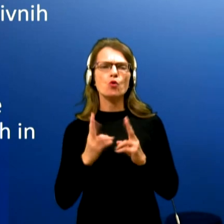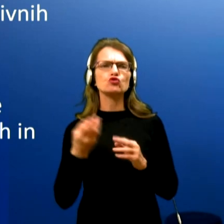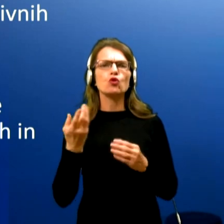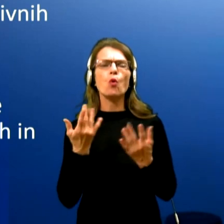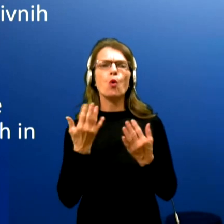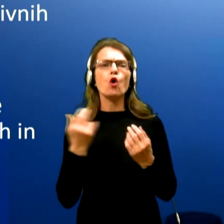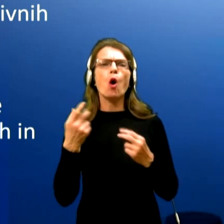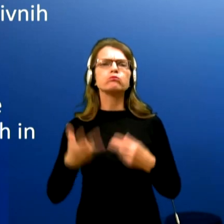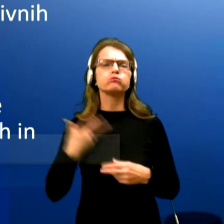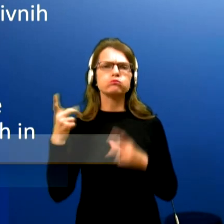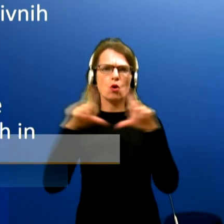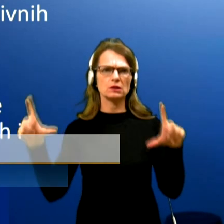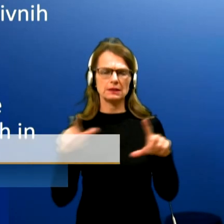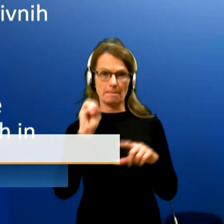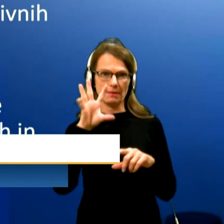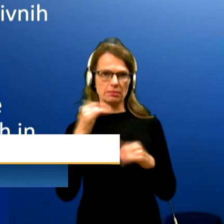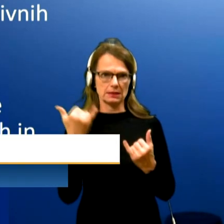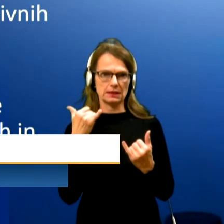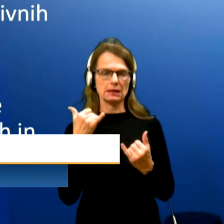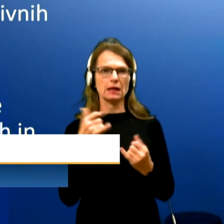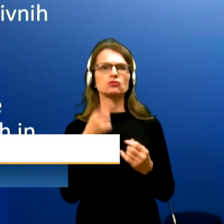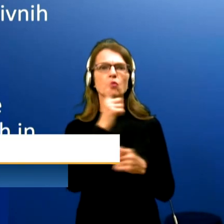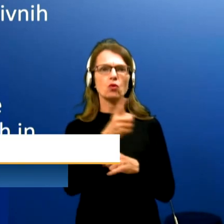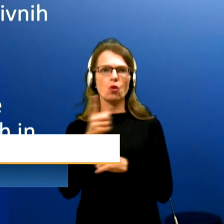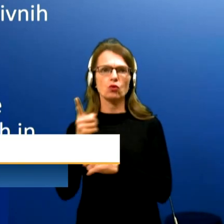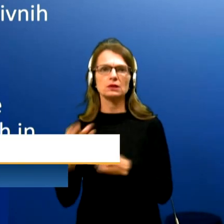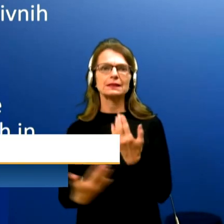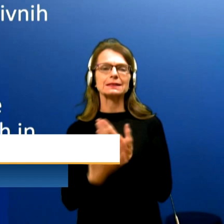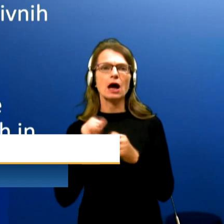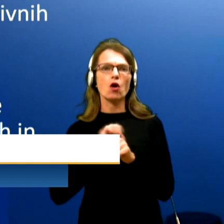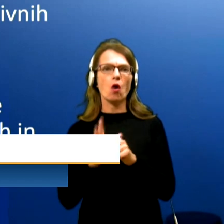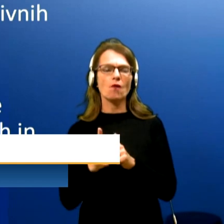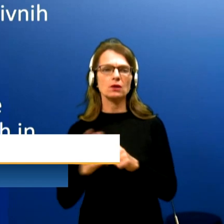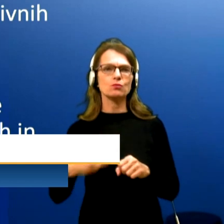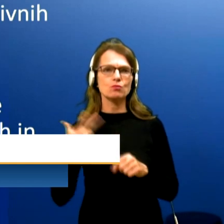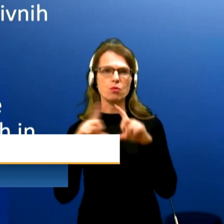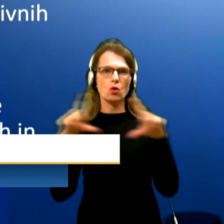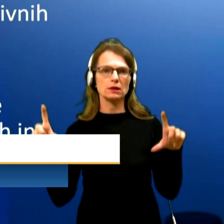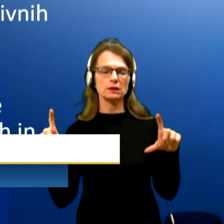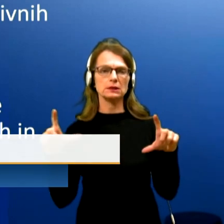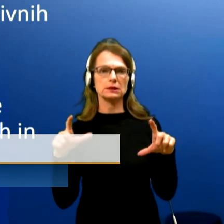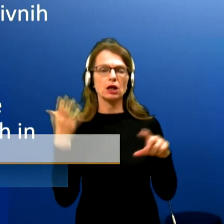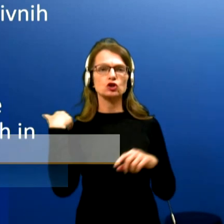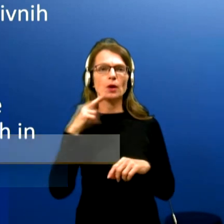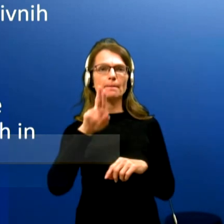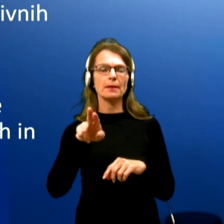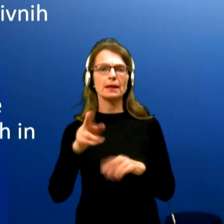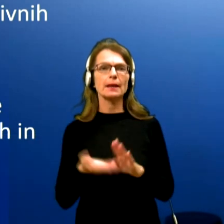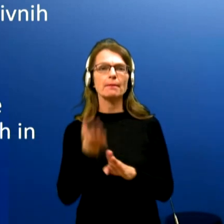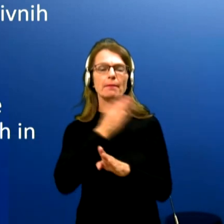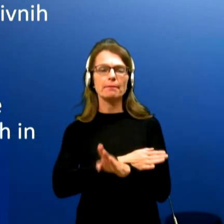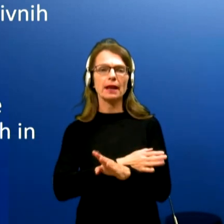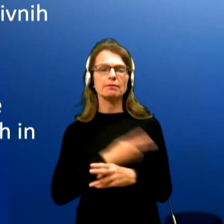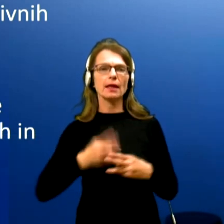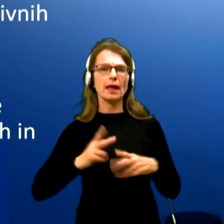bolnišnicah 15, ki jih imamo sedaj opredeljene kot COVID-bolnišnice, so imele pred epidemijo, se pravi